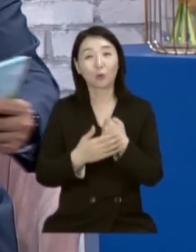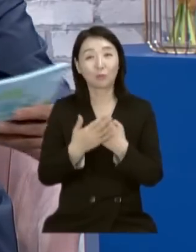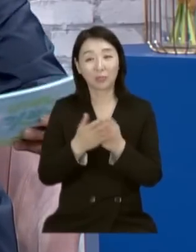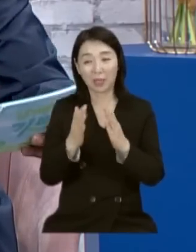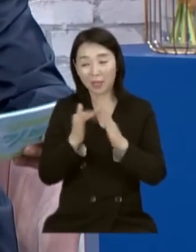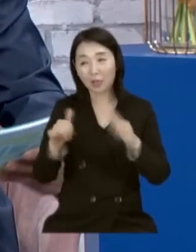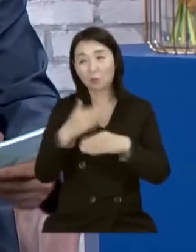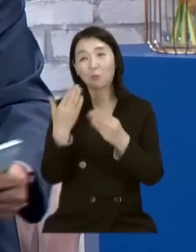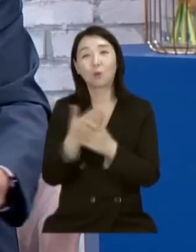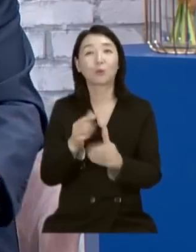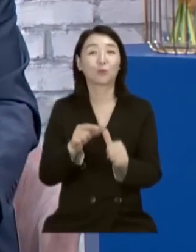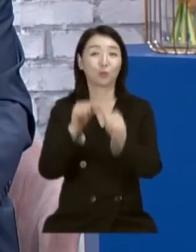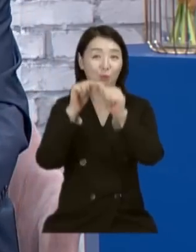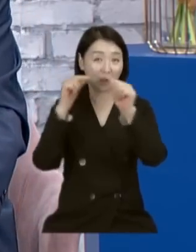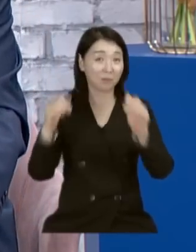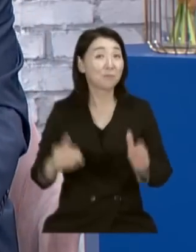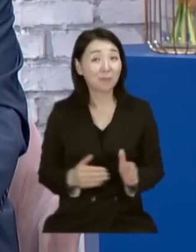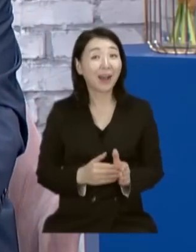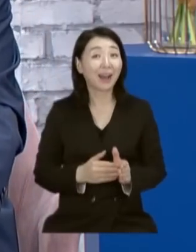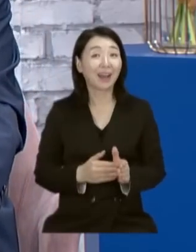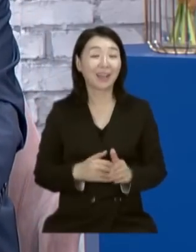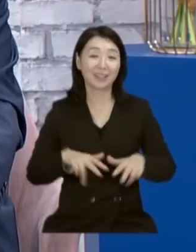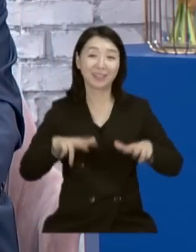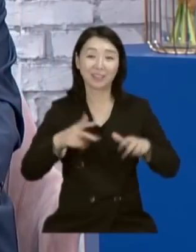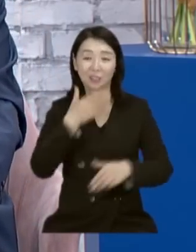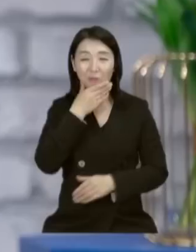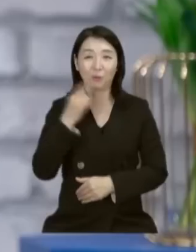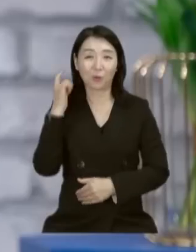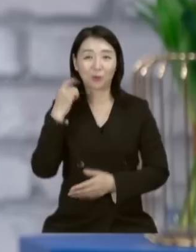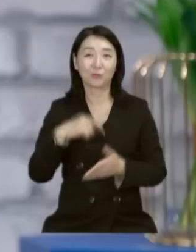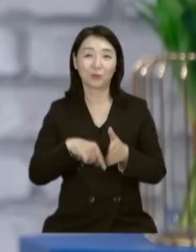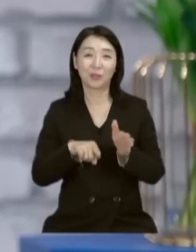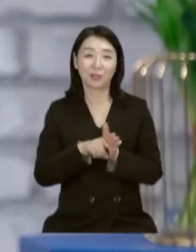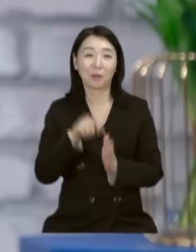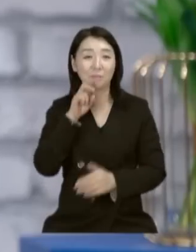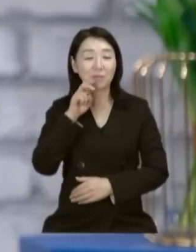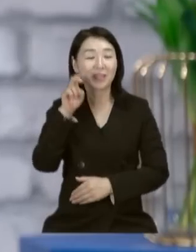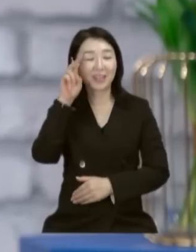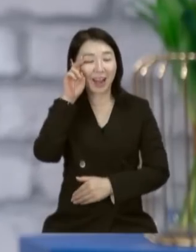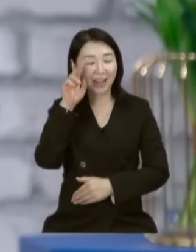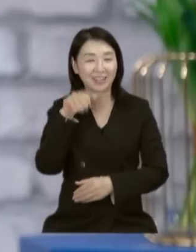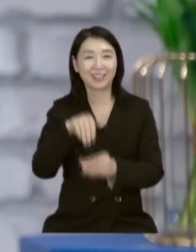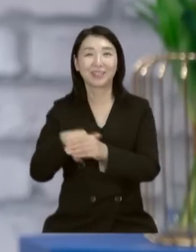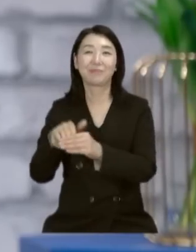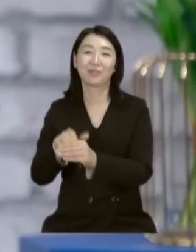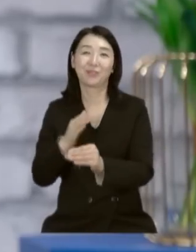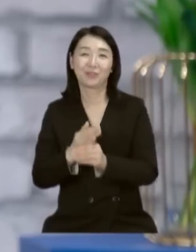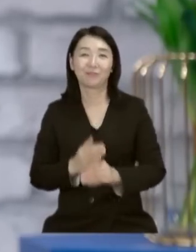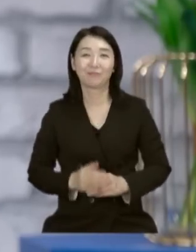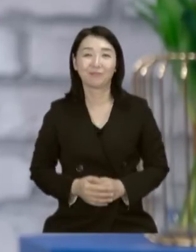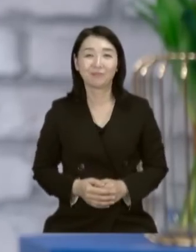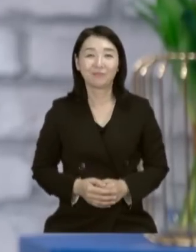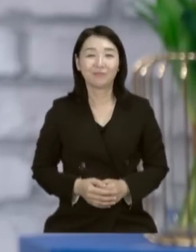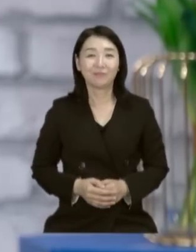가족 구원까지 다 이루셨고 지금은 복음을 위해서 미랄을 뿌리고 계시는 분이에요.